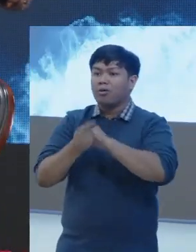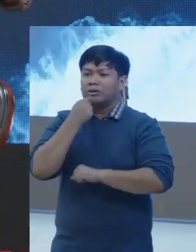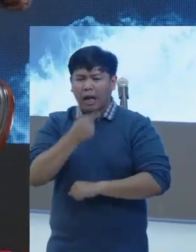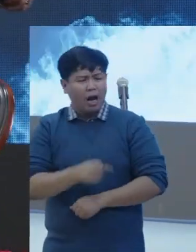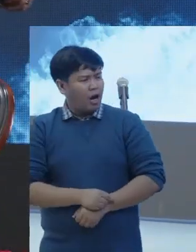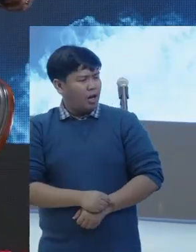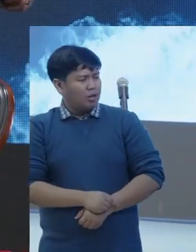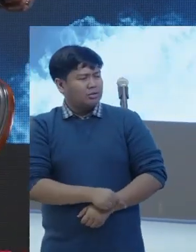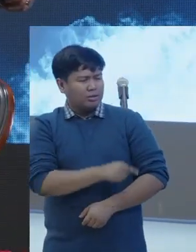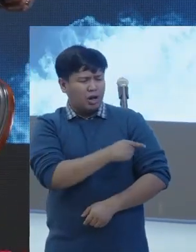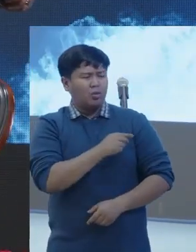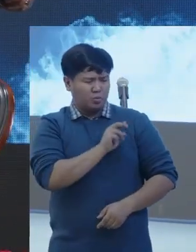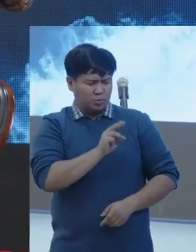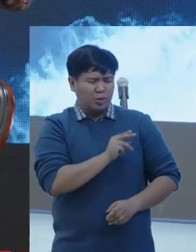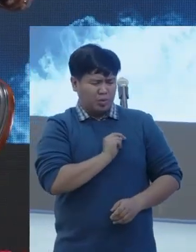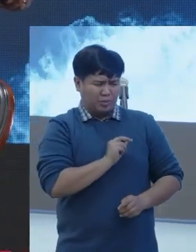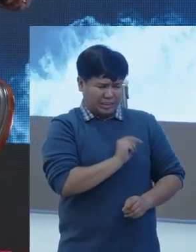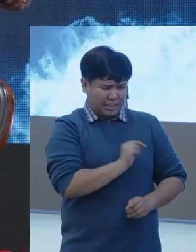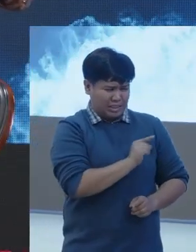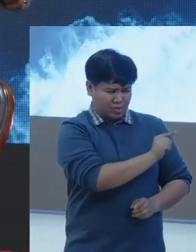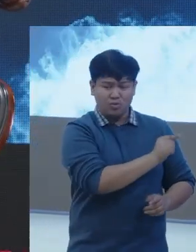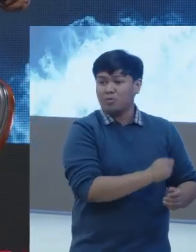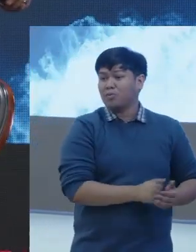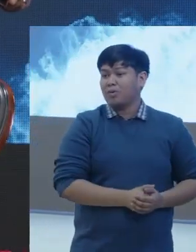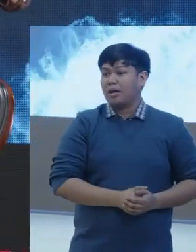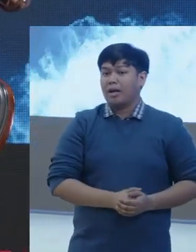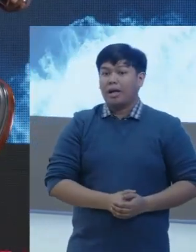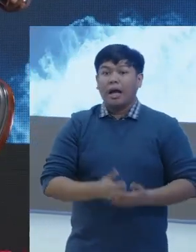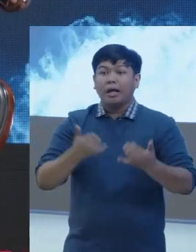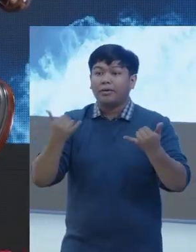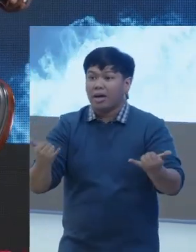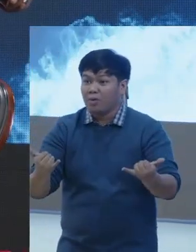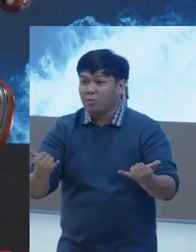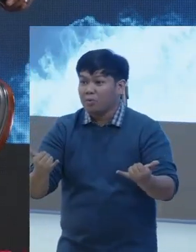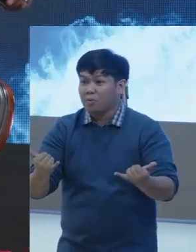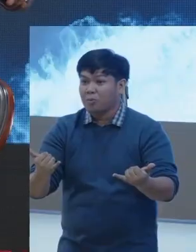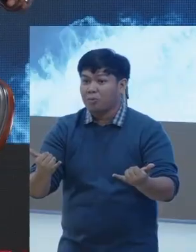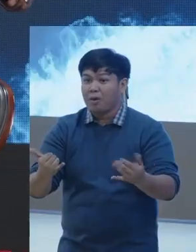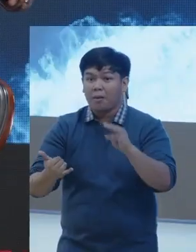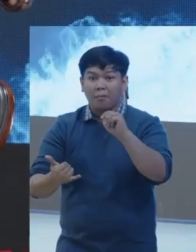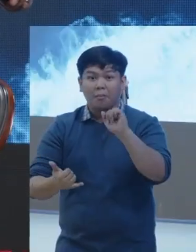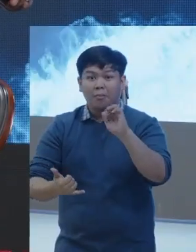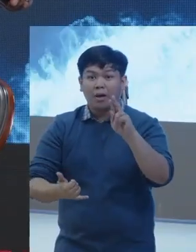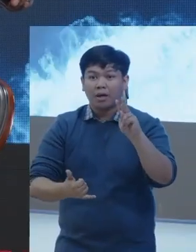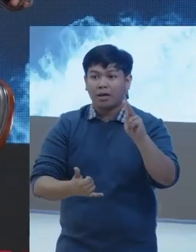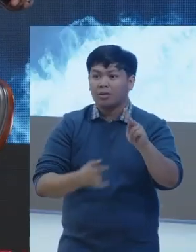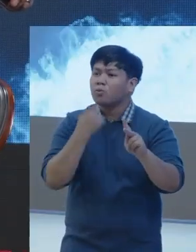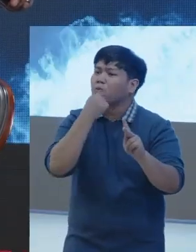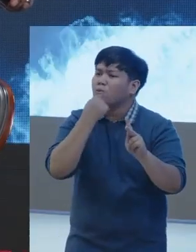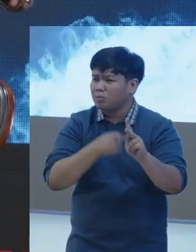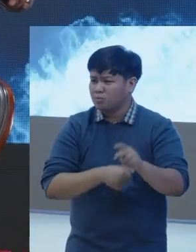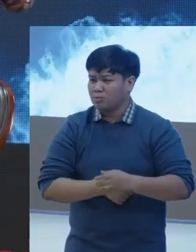Mark. In fact, siya ang sumulat ng Gospel of Mark.